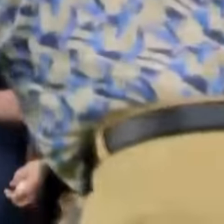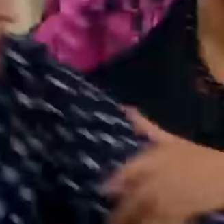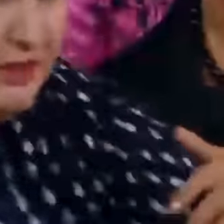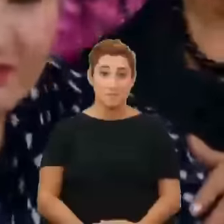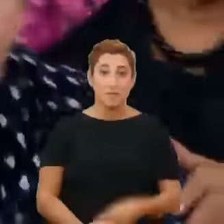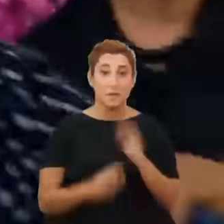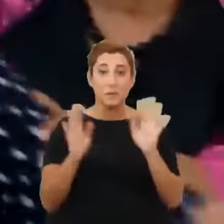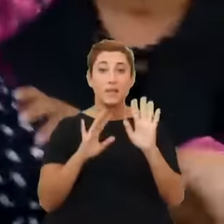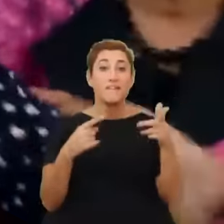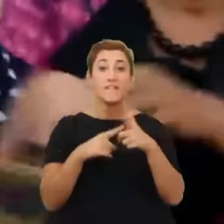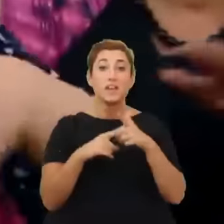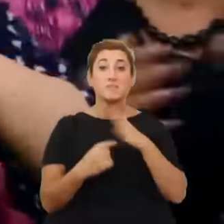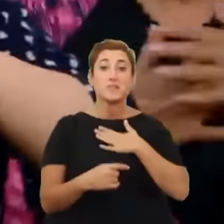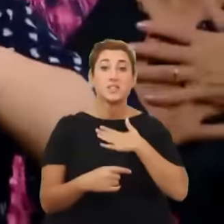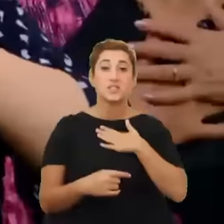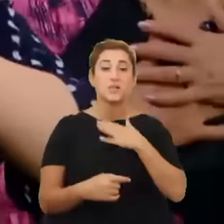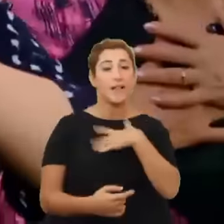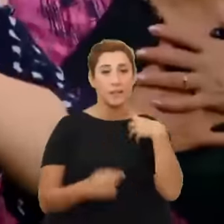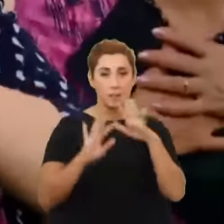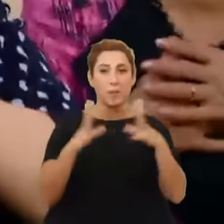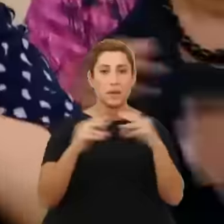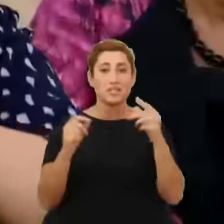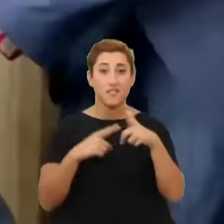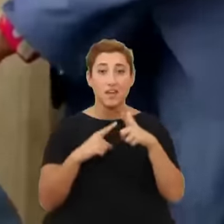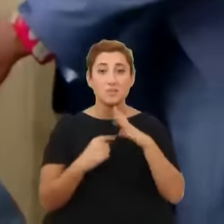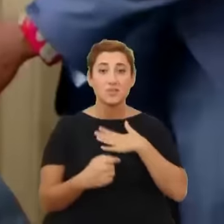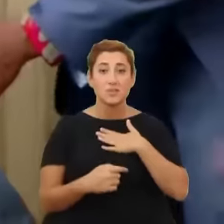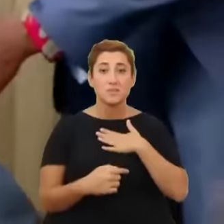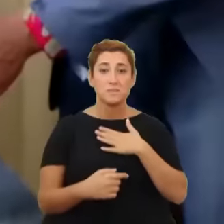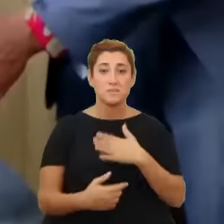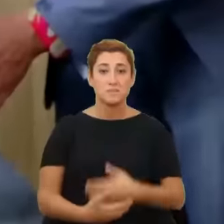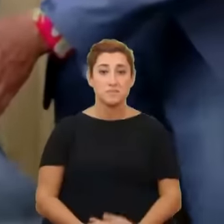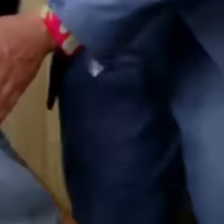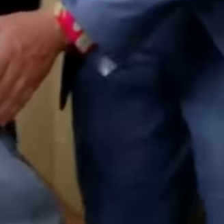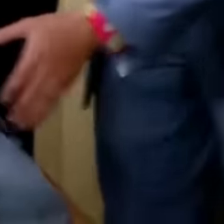Baba. Tamam. Anneciğim tamam, geç. Baba.